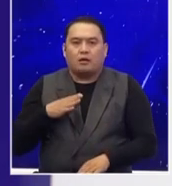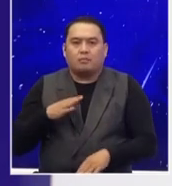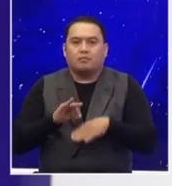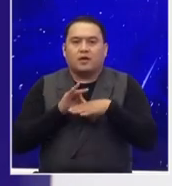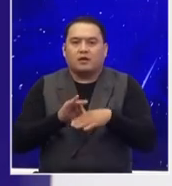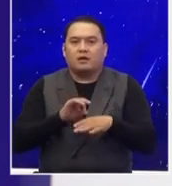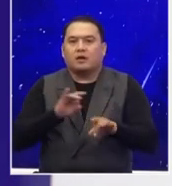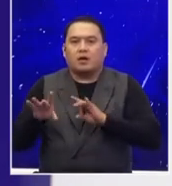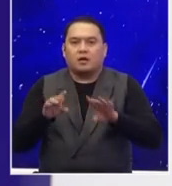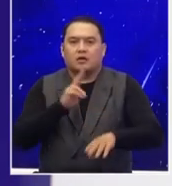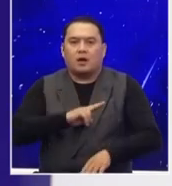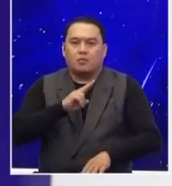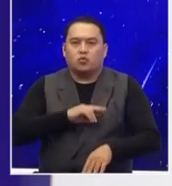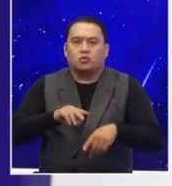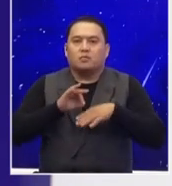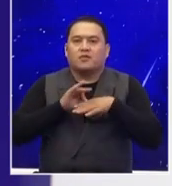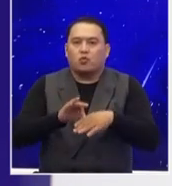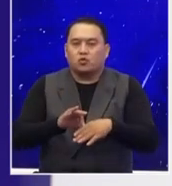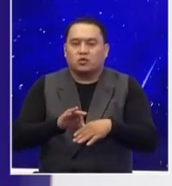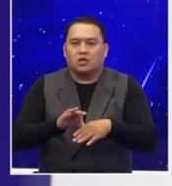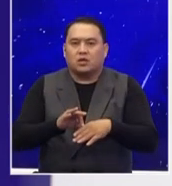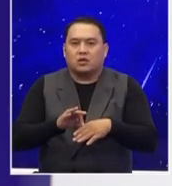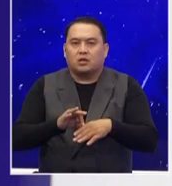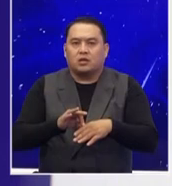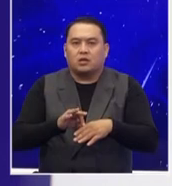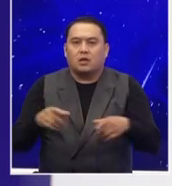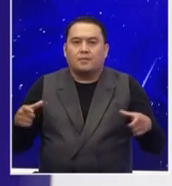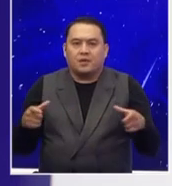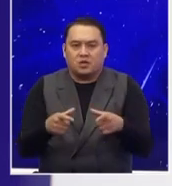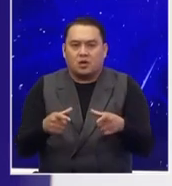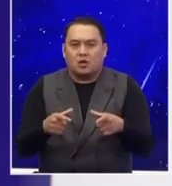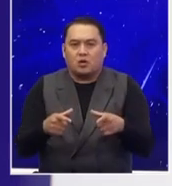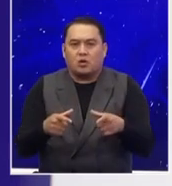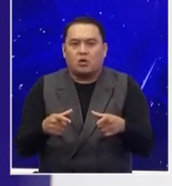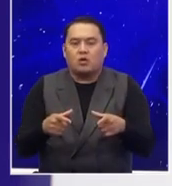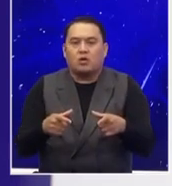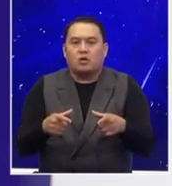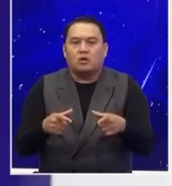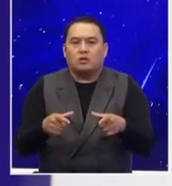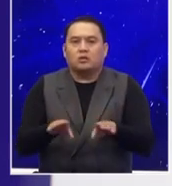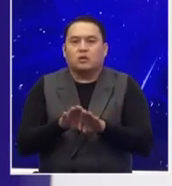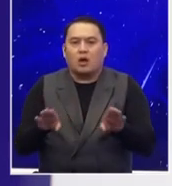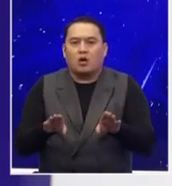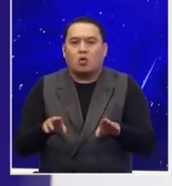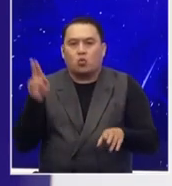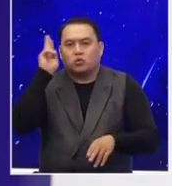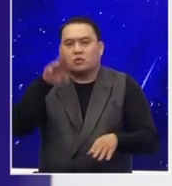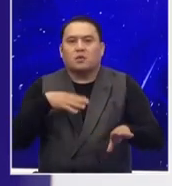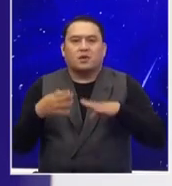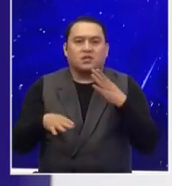правовая разъяснительная работа проводится в дистанционном режиме, то есть в онлайн-режиме, так как учебный